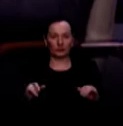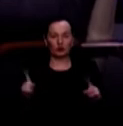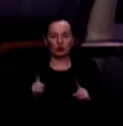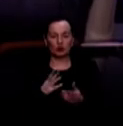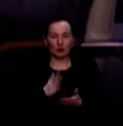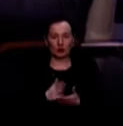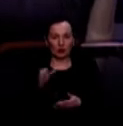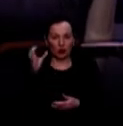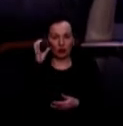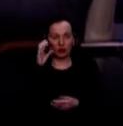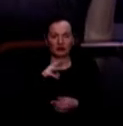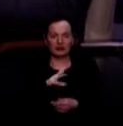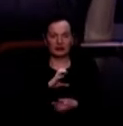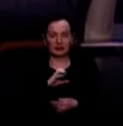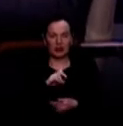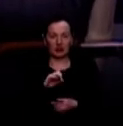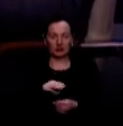дивилися смарт-спеціалізацію, вивчали